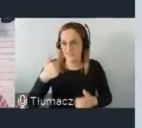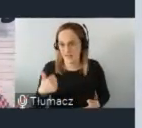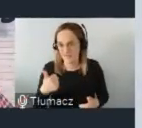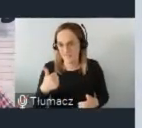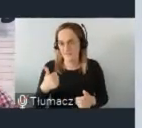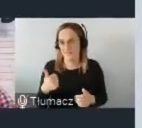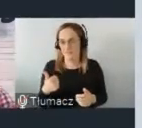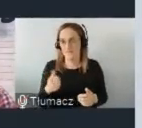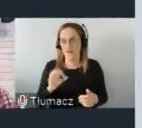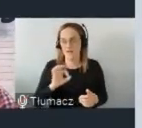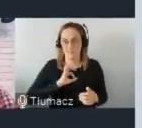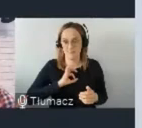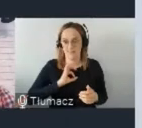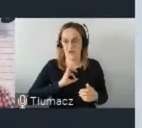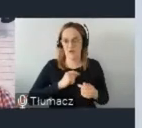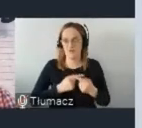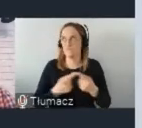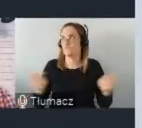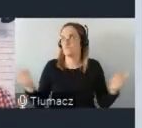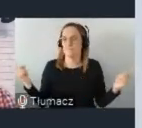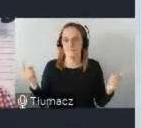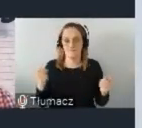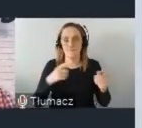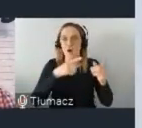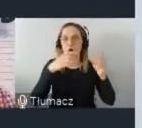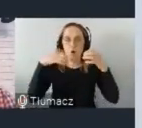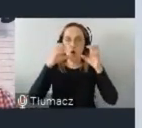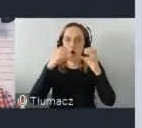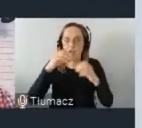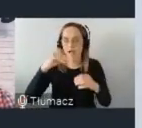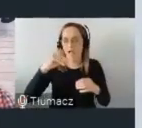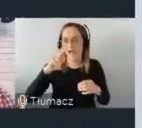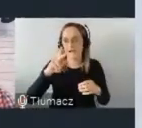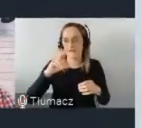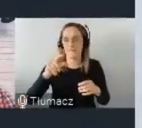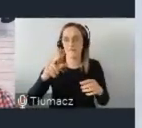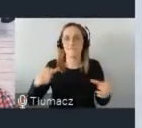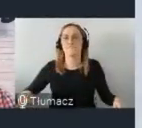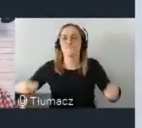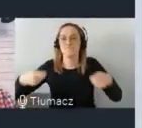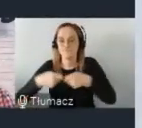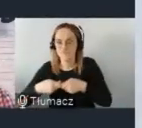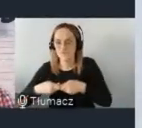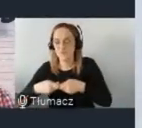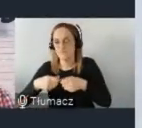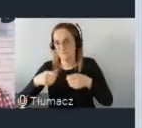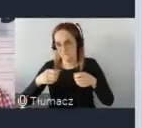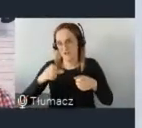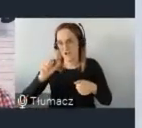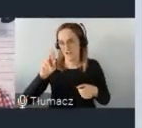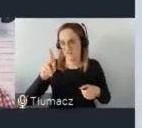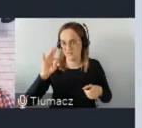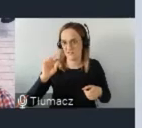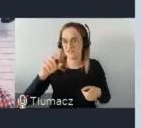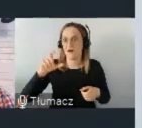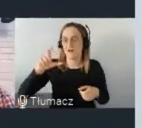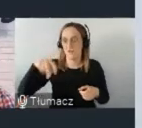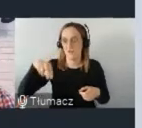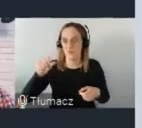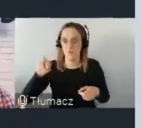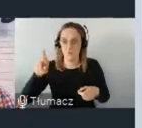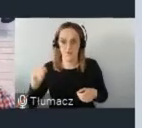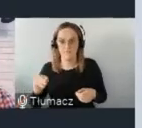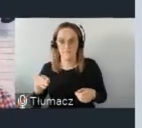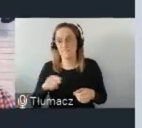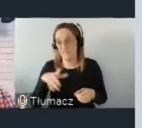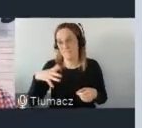obraz w naszym pomieszczeniu. I Google Ekspedycje po 30 czerwca połączą się z Google Arts and Culture. Warto, żebyście też